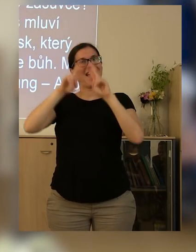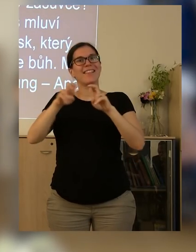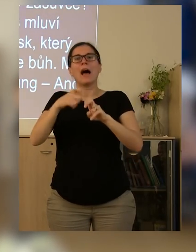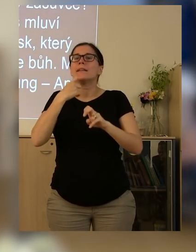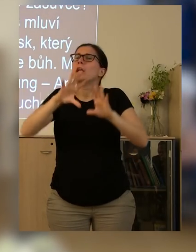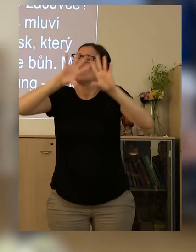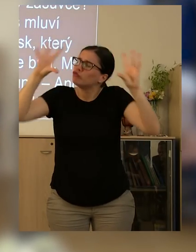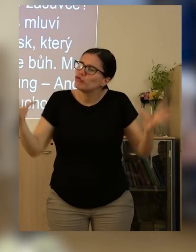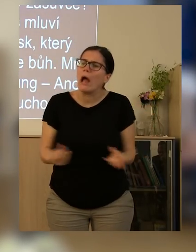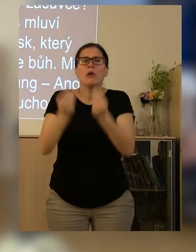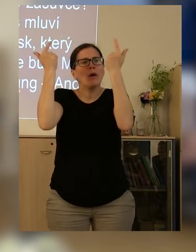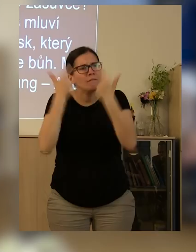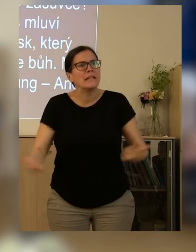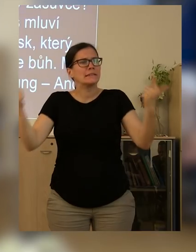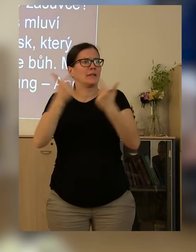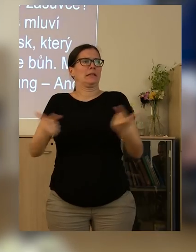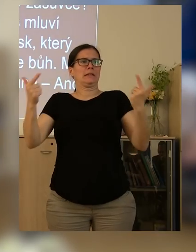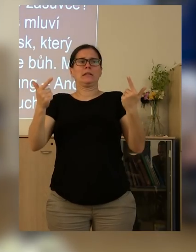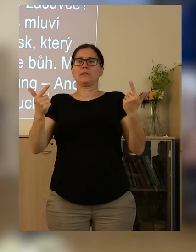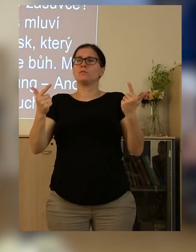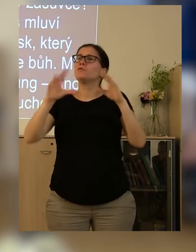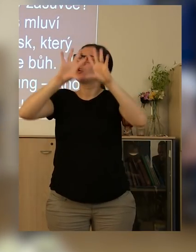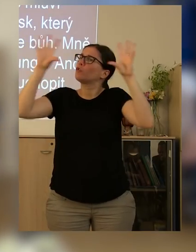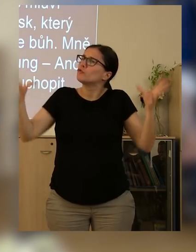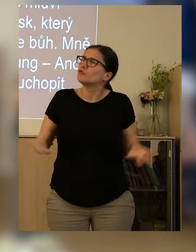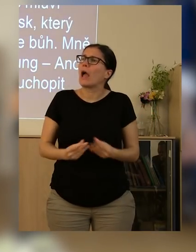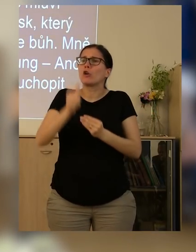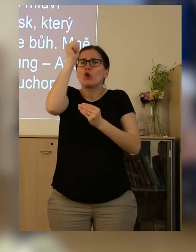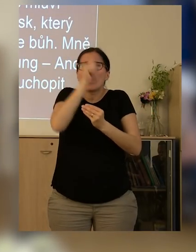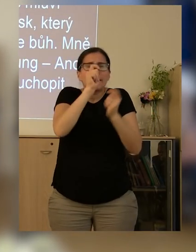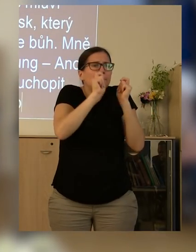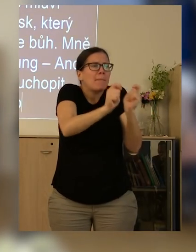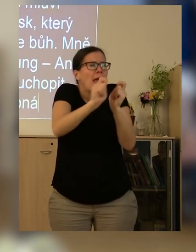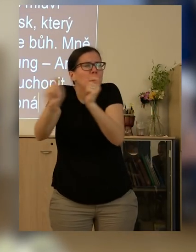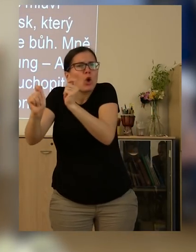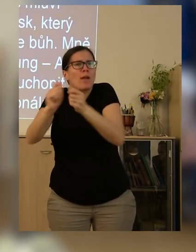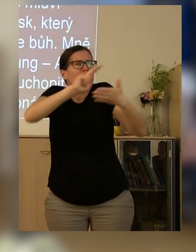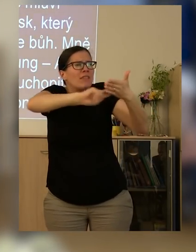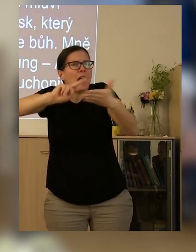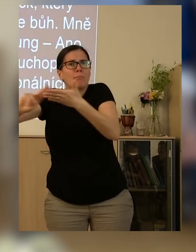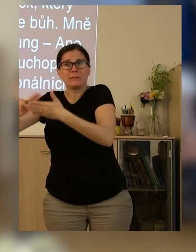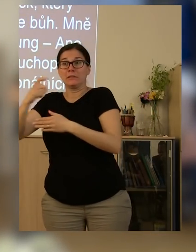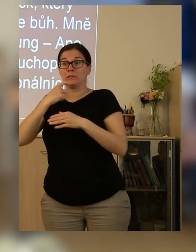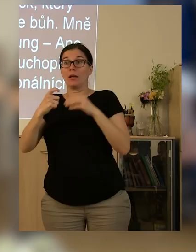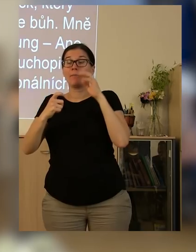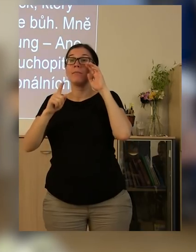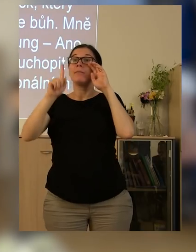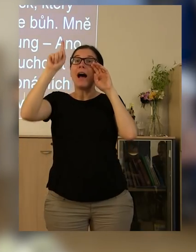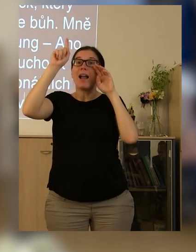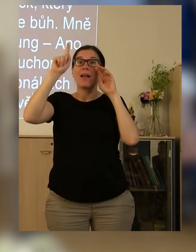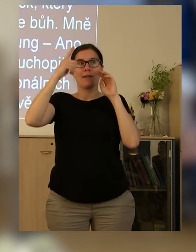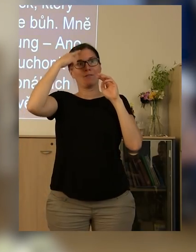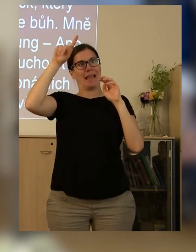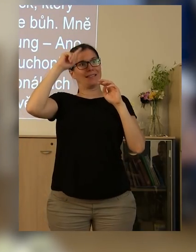všechno do svých racionálních struktur. A dokáže naše věda stvořit